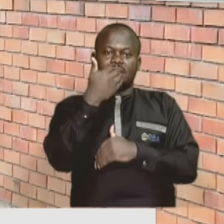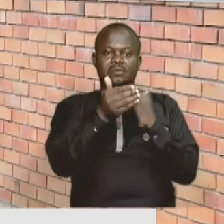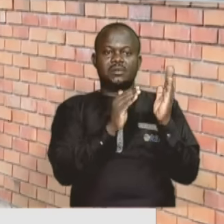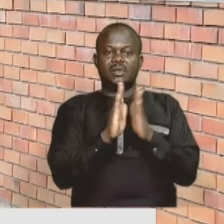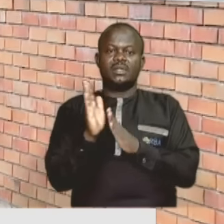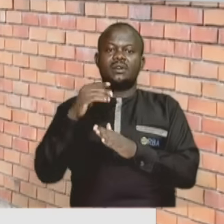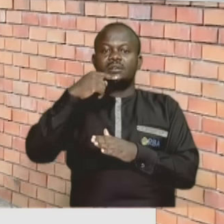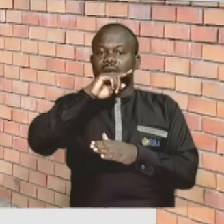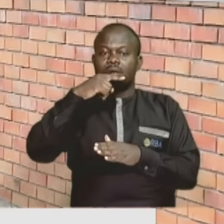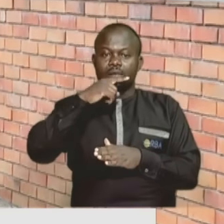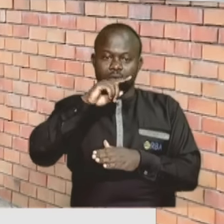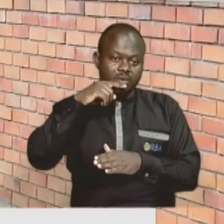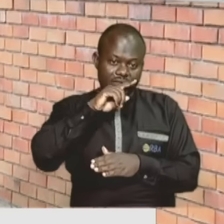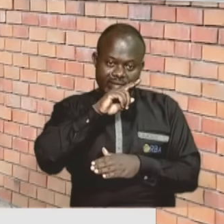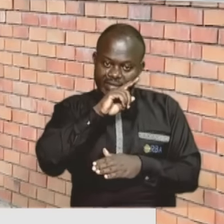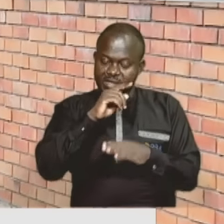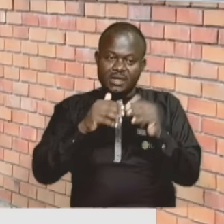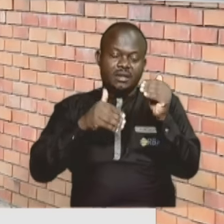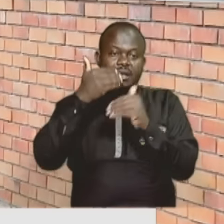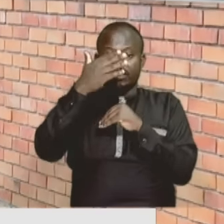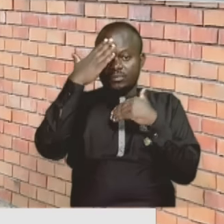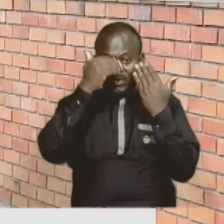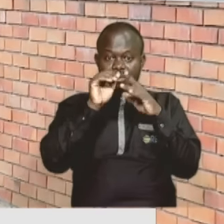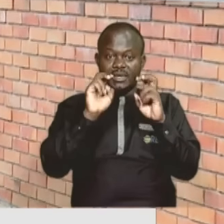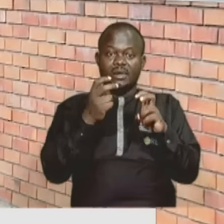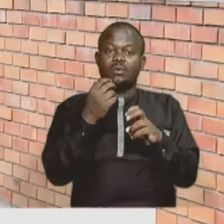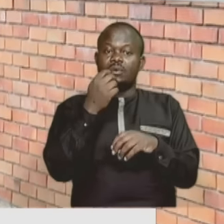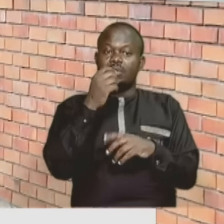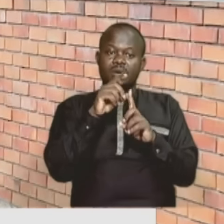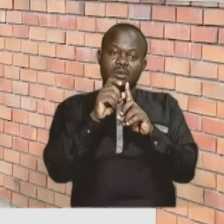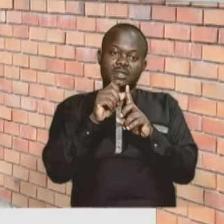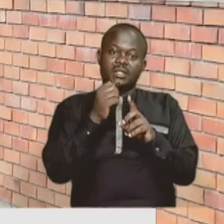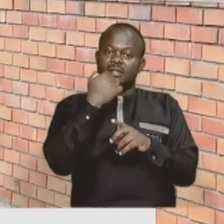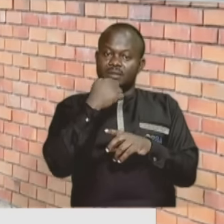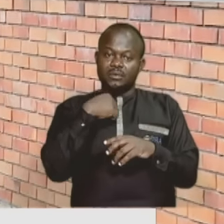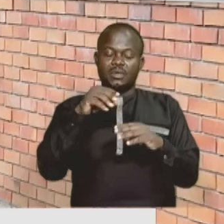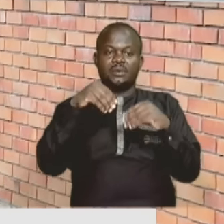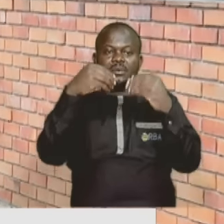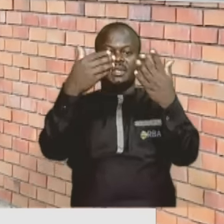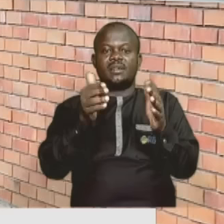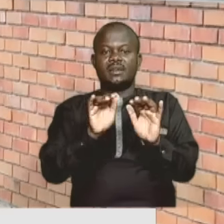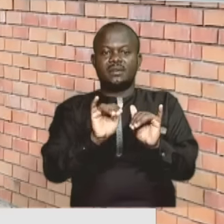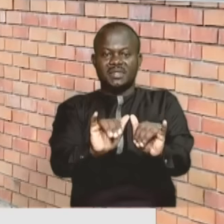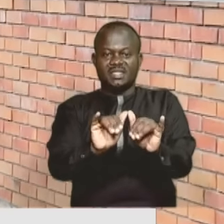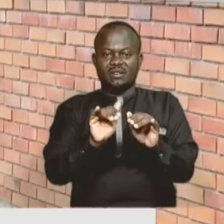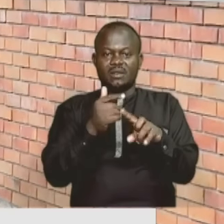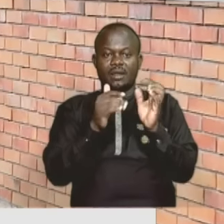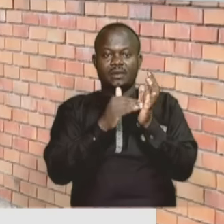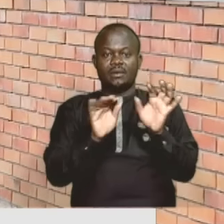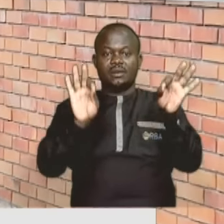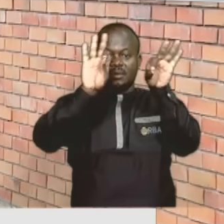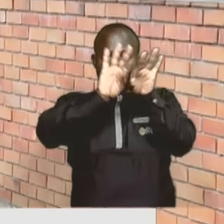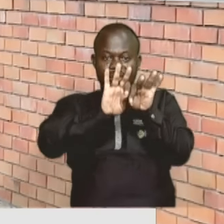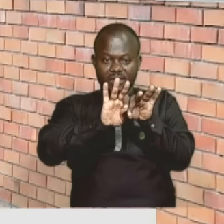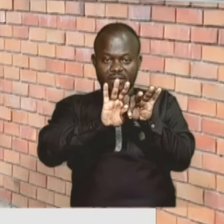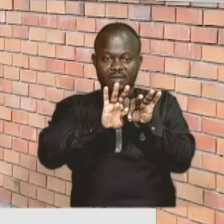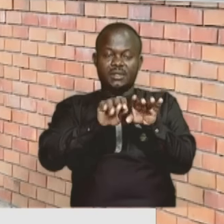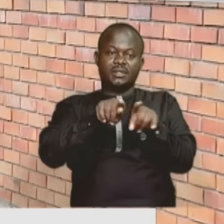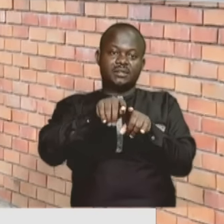kawunga. Hanyuma kuko umuceri n'ibigori bitanga ibisigazwa kandi by'ingirakamaro,